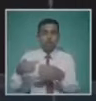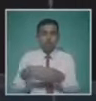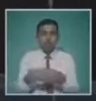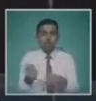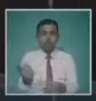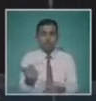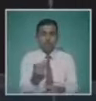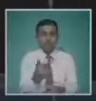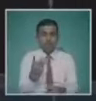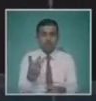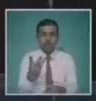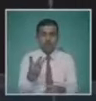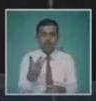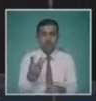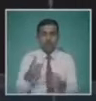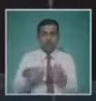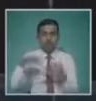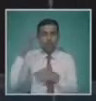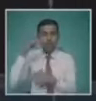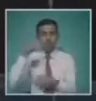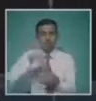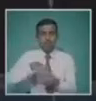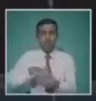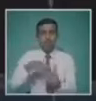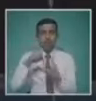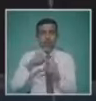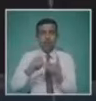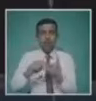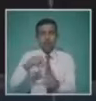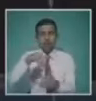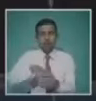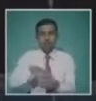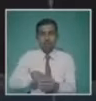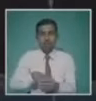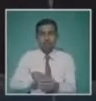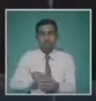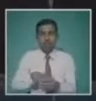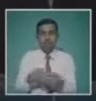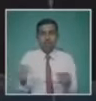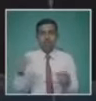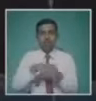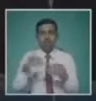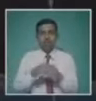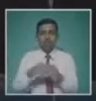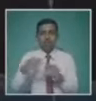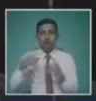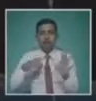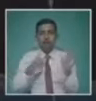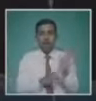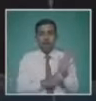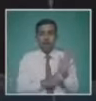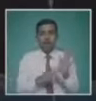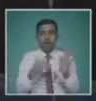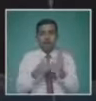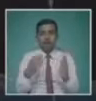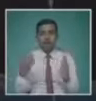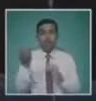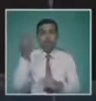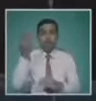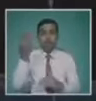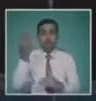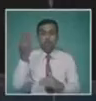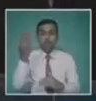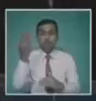කීපයක් තියේවි. ඒවැ කැම්පස් ටික තියේවි, ඒවැ දෙපාර්තමේන්තු තියේවි. මේකට බඳවා ගන්නවා උසස් පෙළ විභාගයේ සෙද්දාගේ ඉහළම